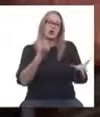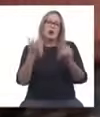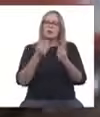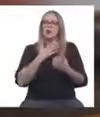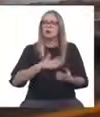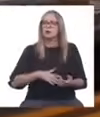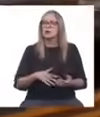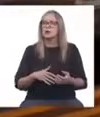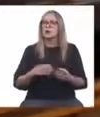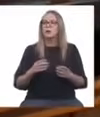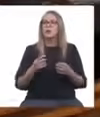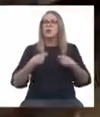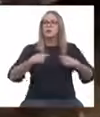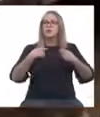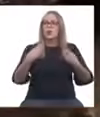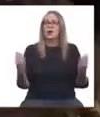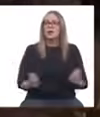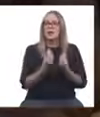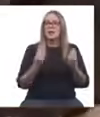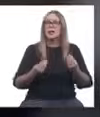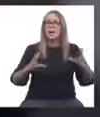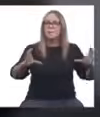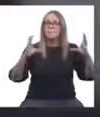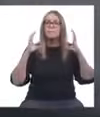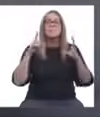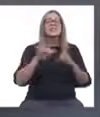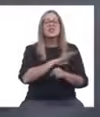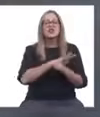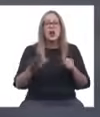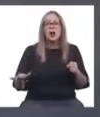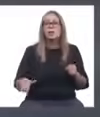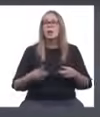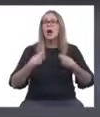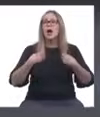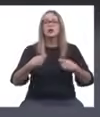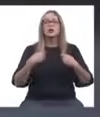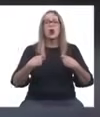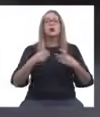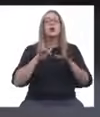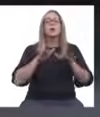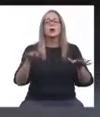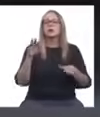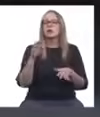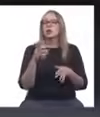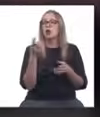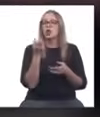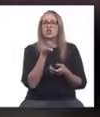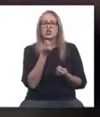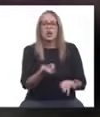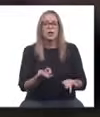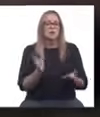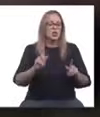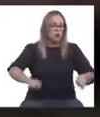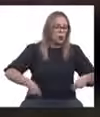בדיוק. מסעית שלמה בסחורה של מיליוני שקלים. יש לכם פה בוקסרים לחיילים, גרביים, יש לכם עוגיות,